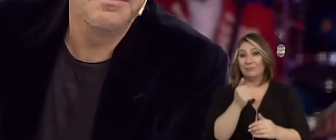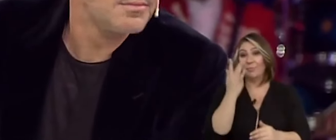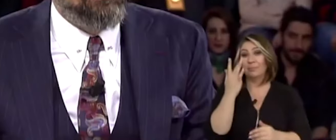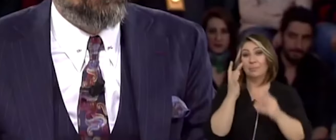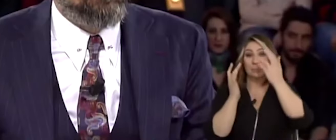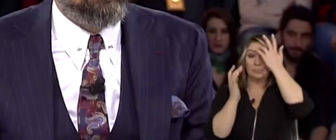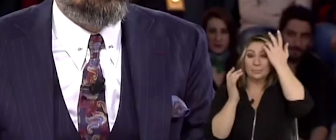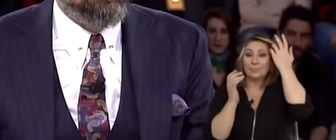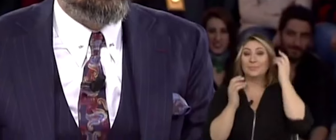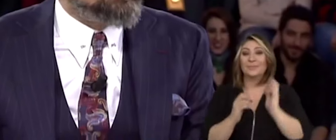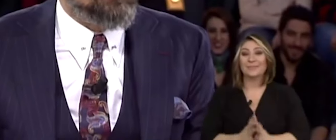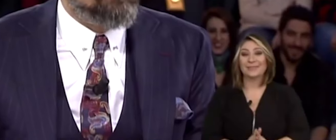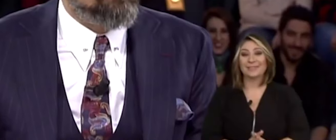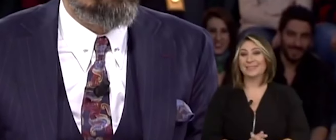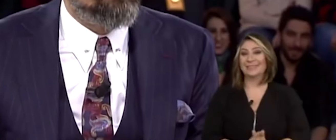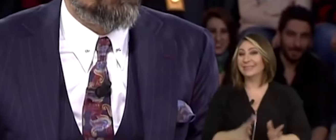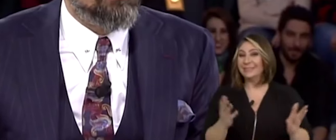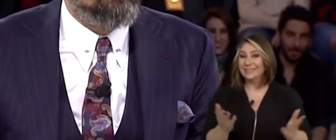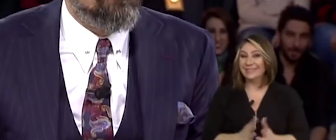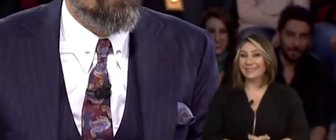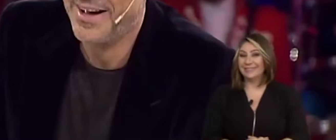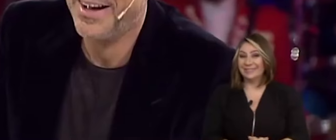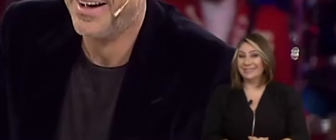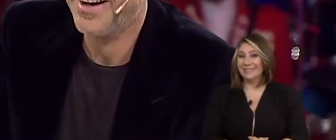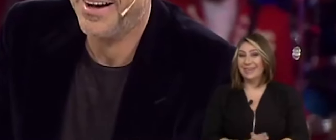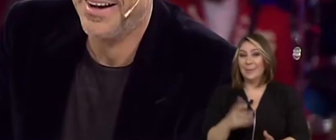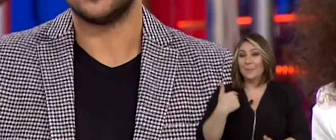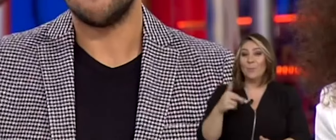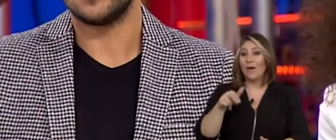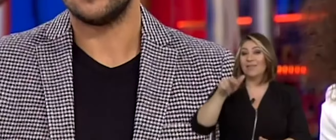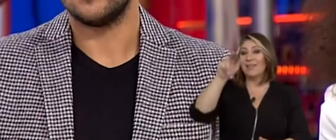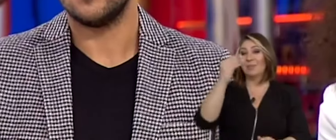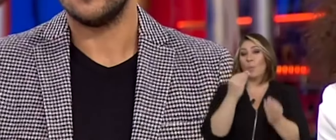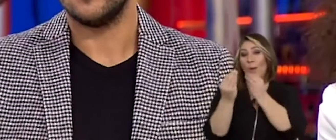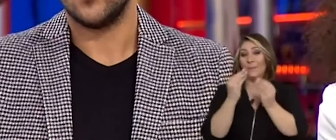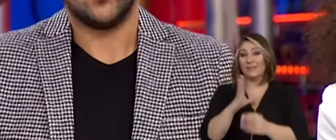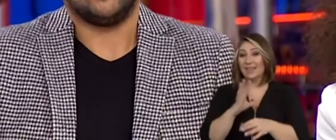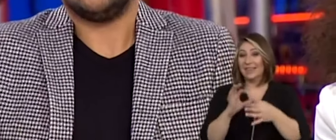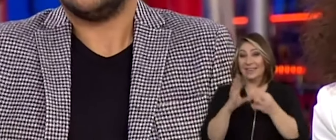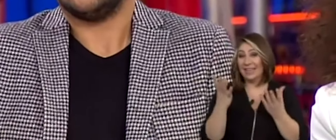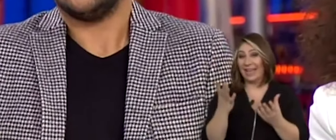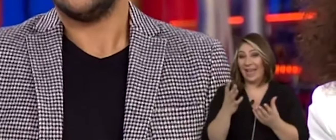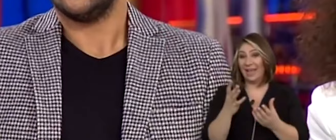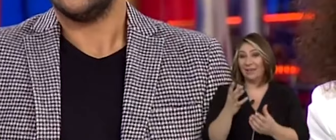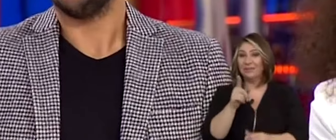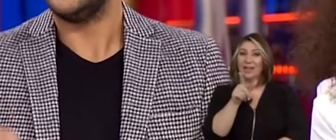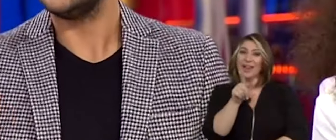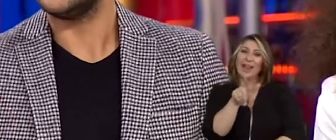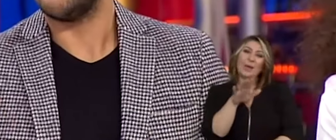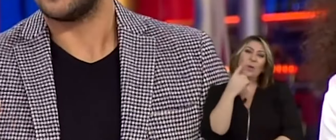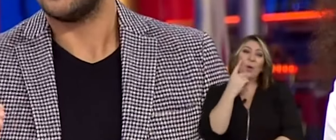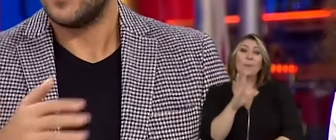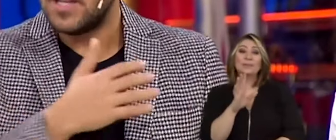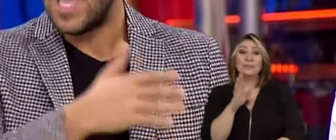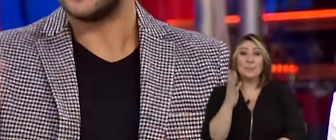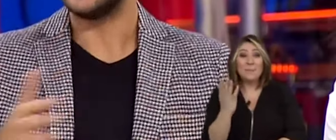Yani... siz... ben merdivende bile muhabbet etmişliğim var. Niye? Demek tapar layık görmemiş. Bile